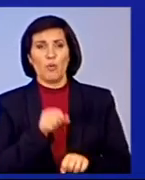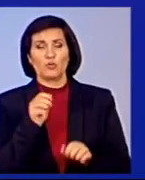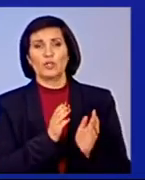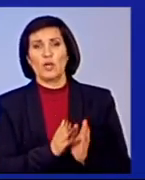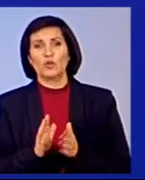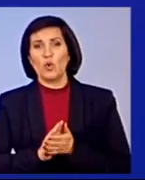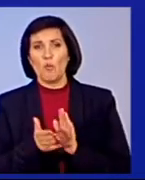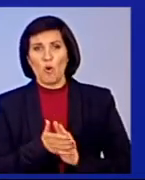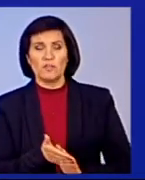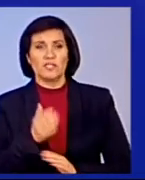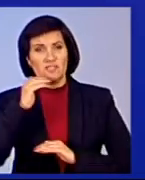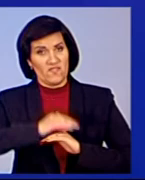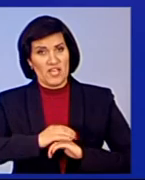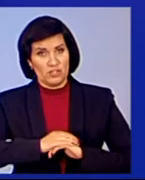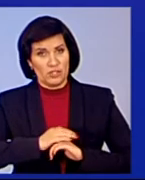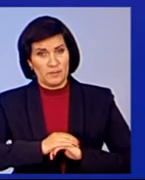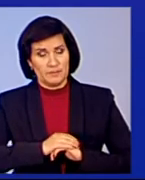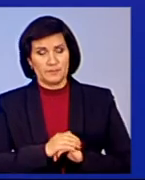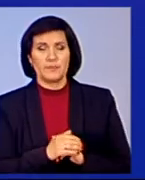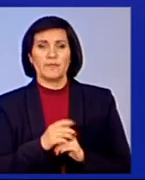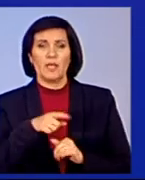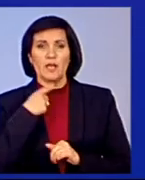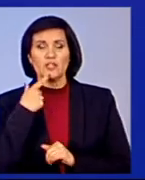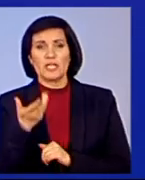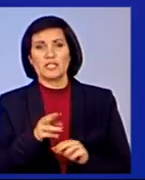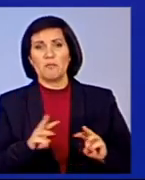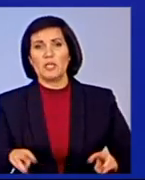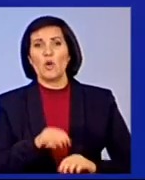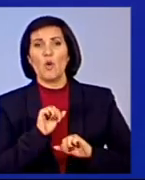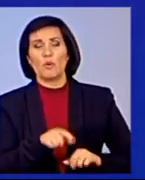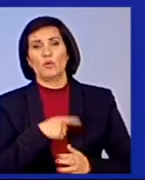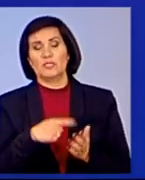припинення вогню ввечері, повідомив речник Міноборони з питань АТО Дмитро Гуцуляк.